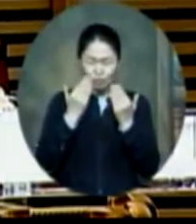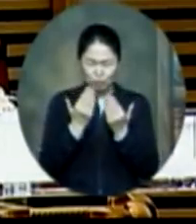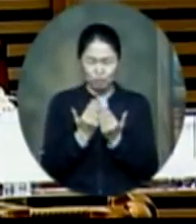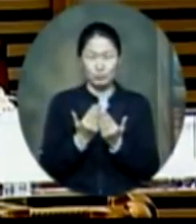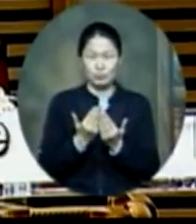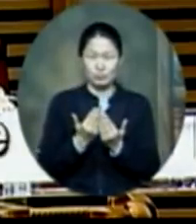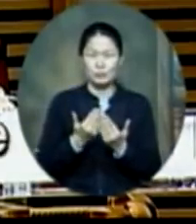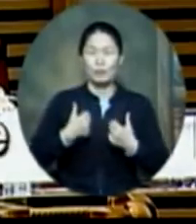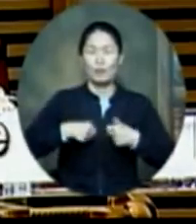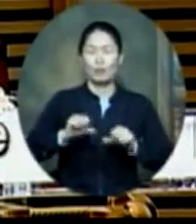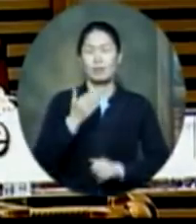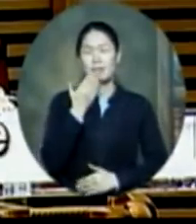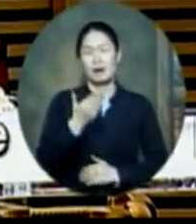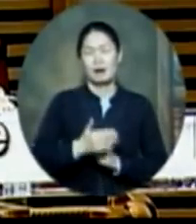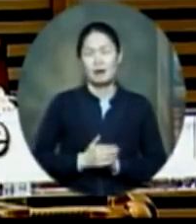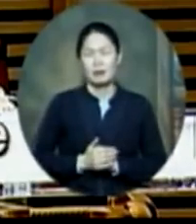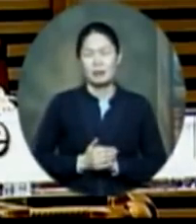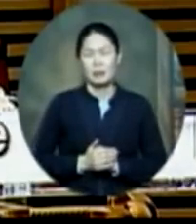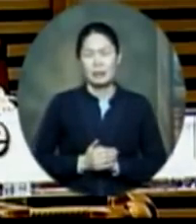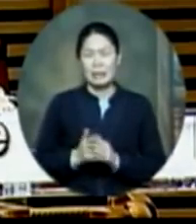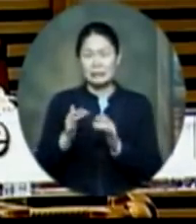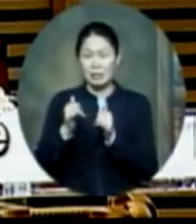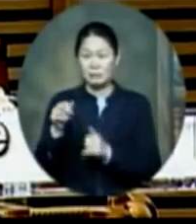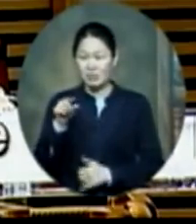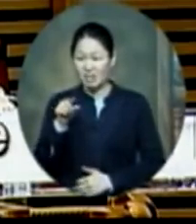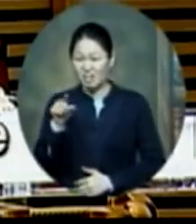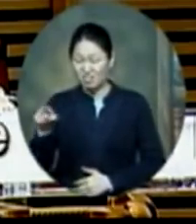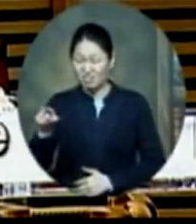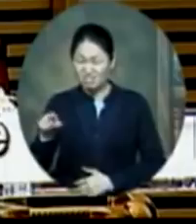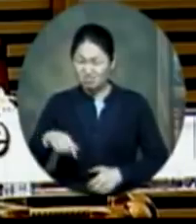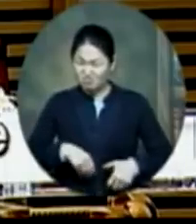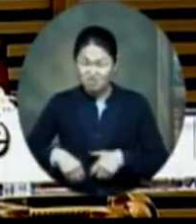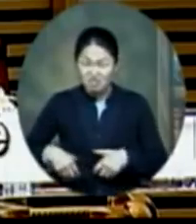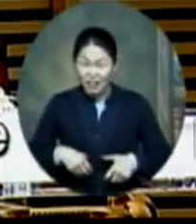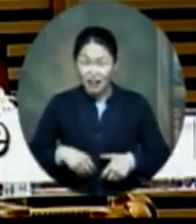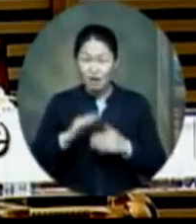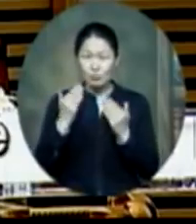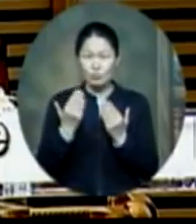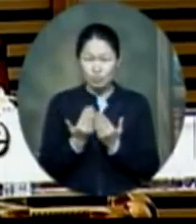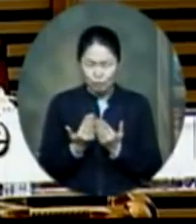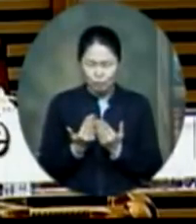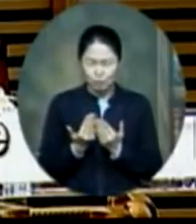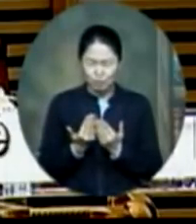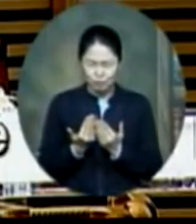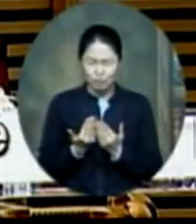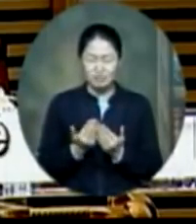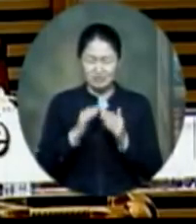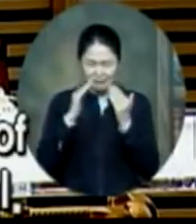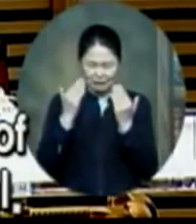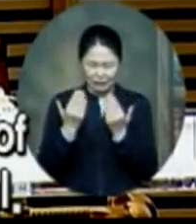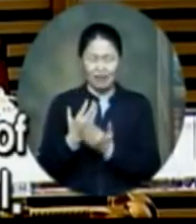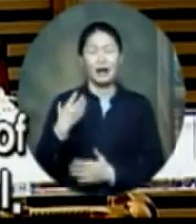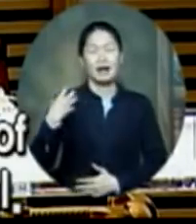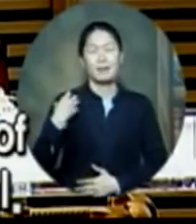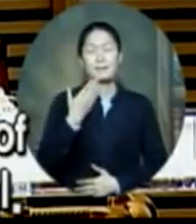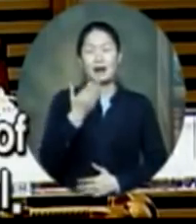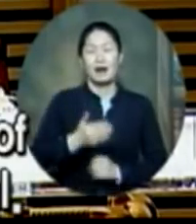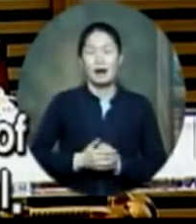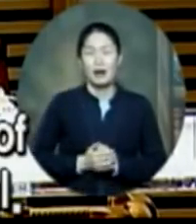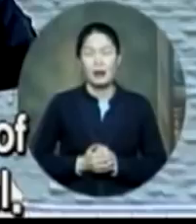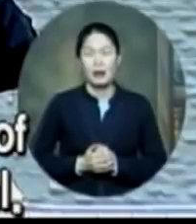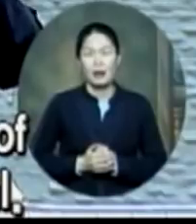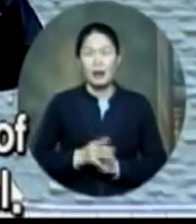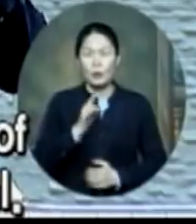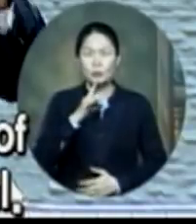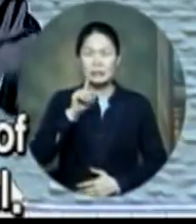있어요. 사람들이 이랬다 저랬다 한다는 말 얼마든지 감수할 수도 있어요. 단 하나,